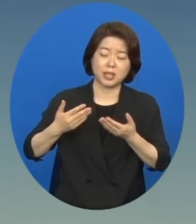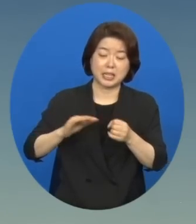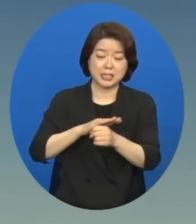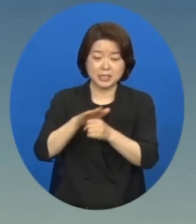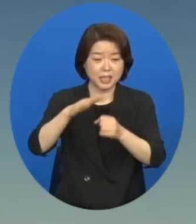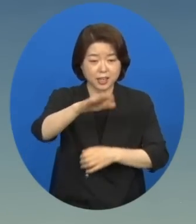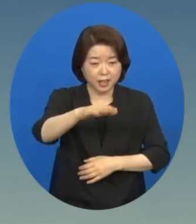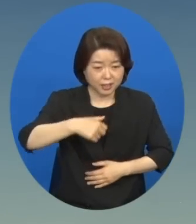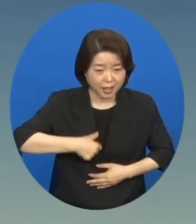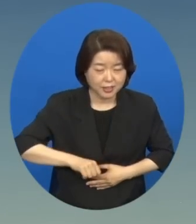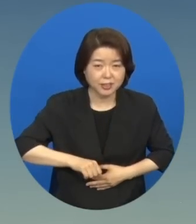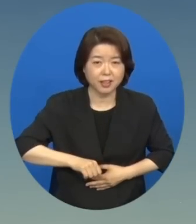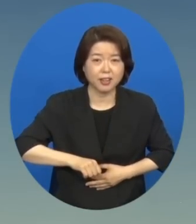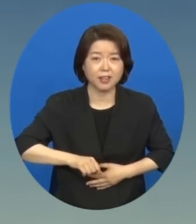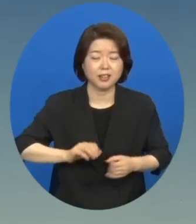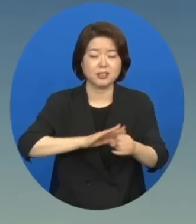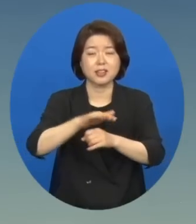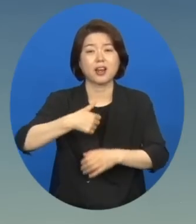아들아.